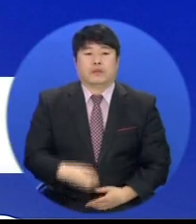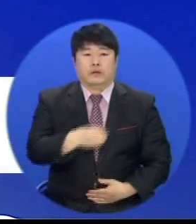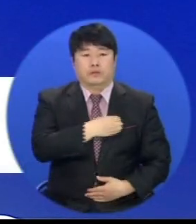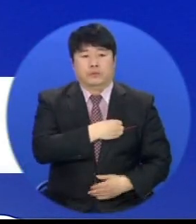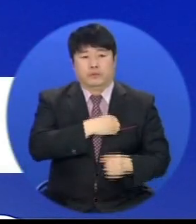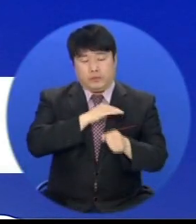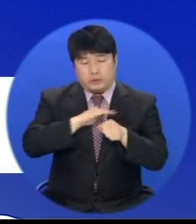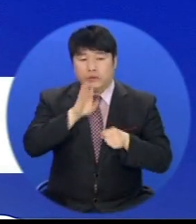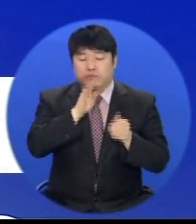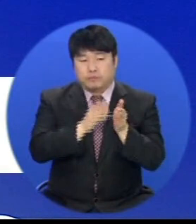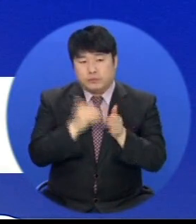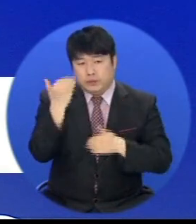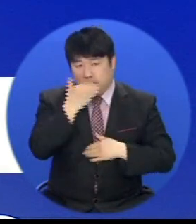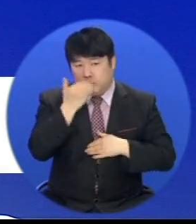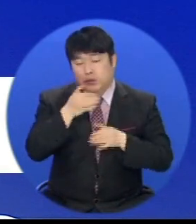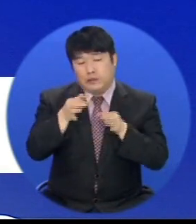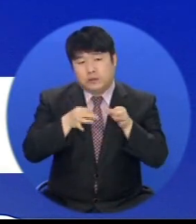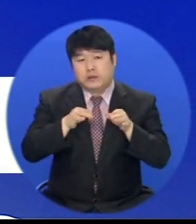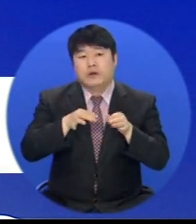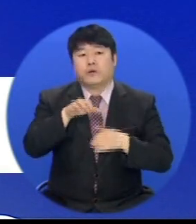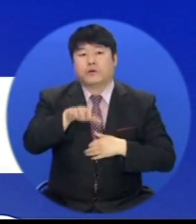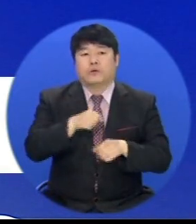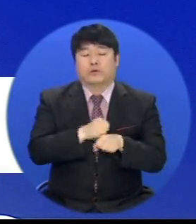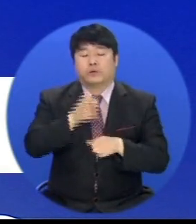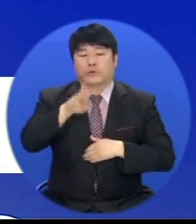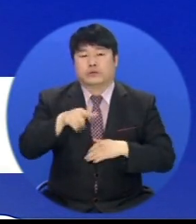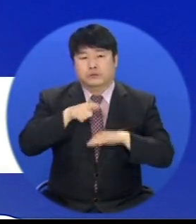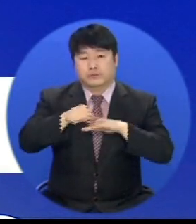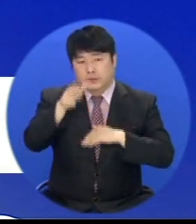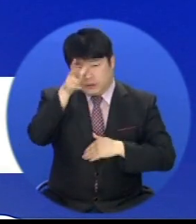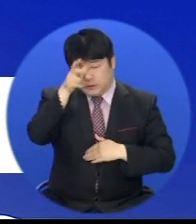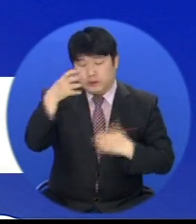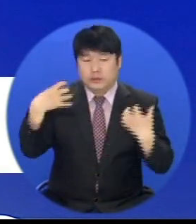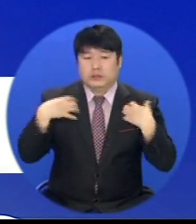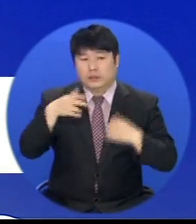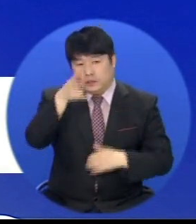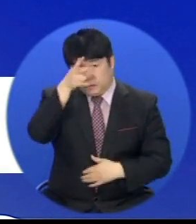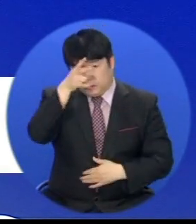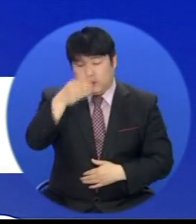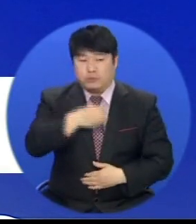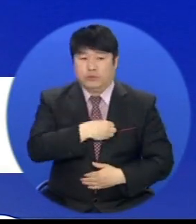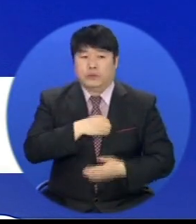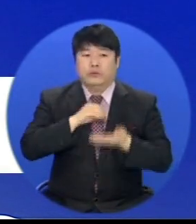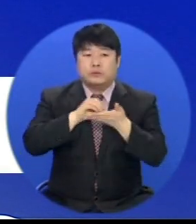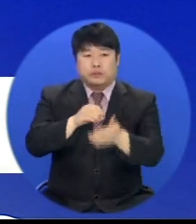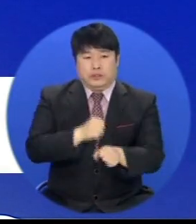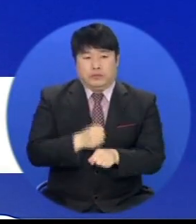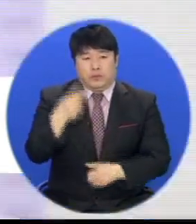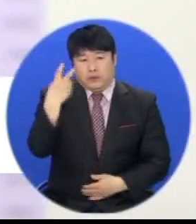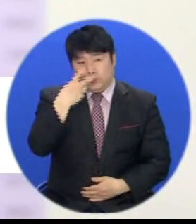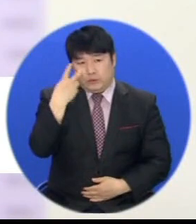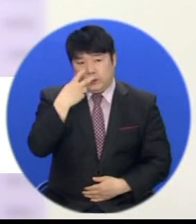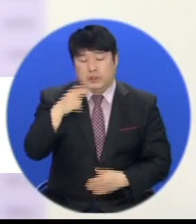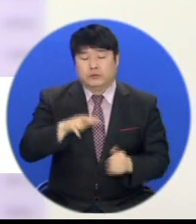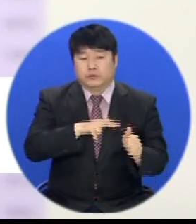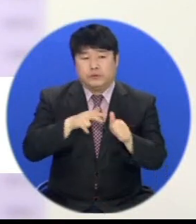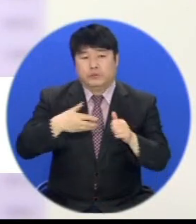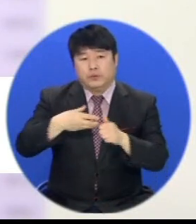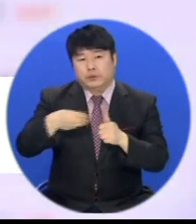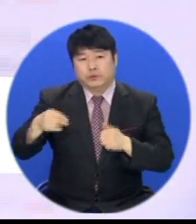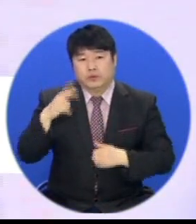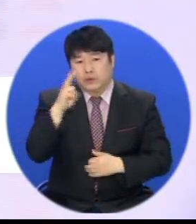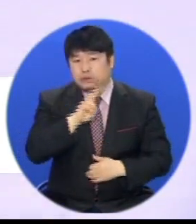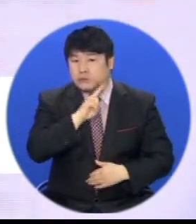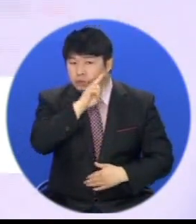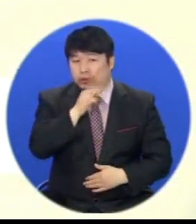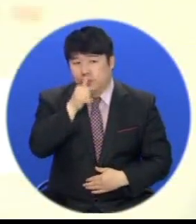회원제 비밀 성매매 업소 사이트에 광주지방경찰청 경찰관이 회원으로 가입했고 단속 정보 유출 의혹도 있다는